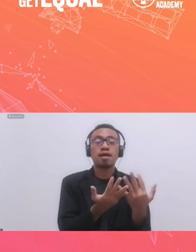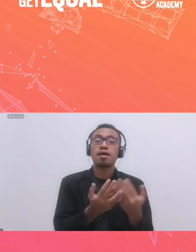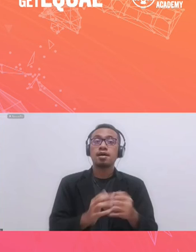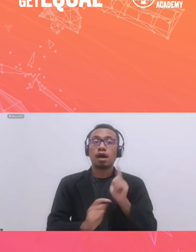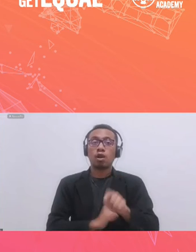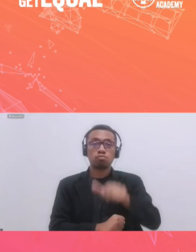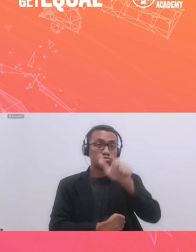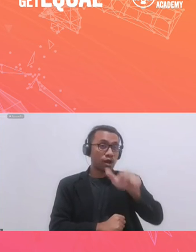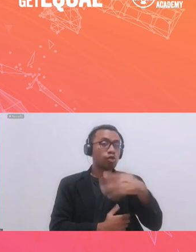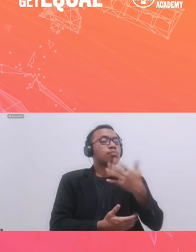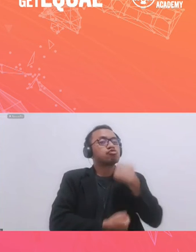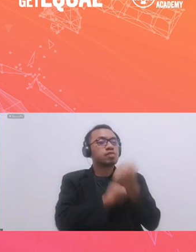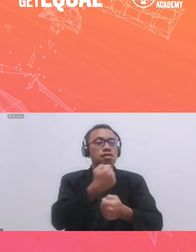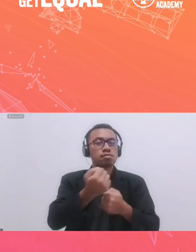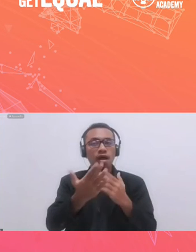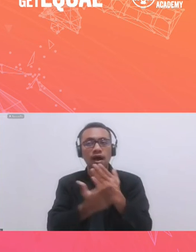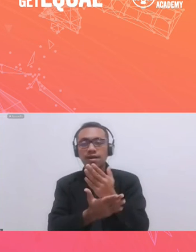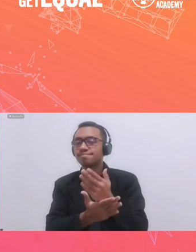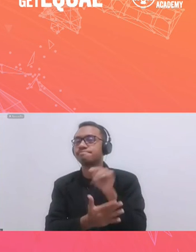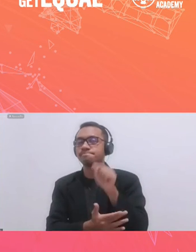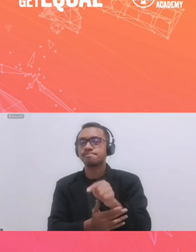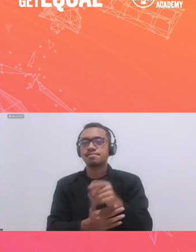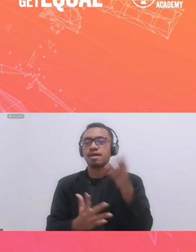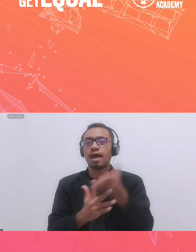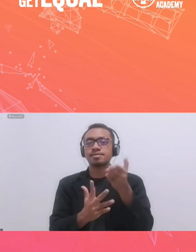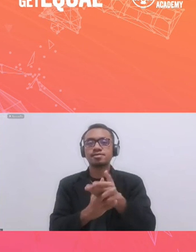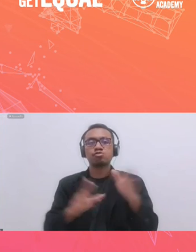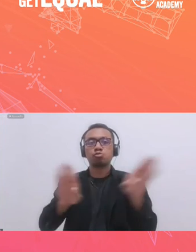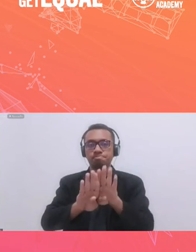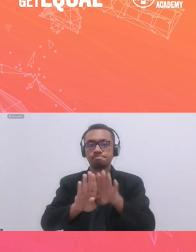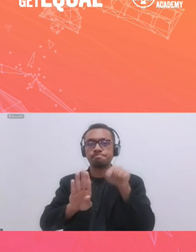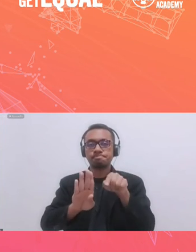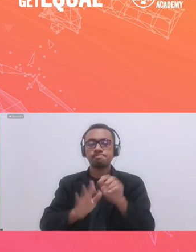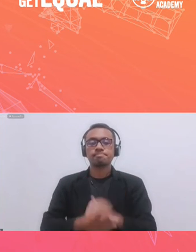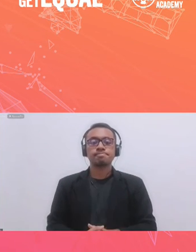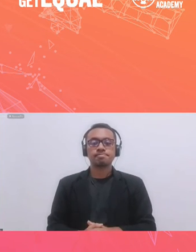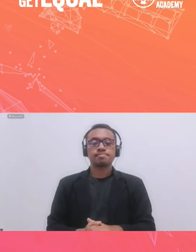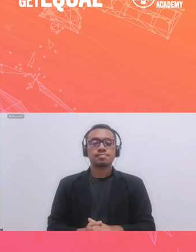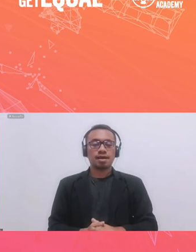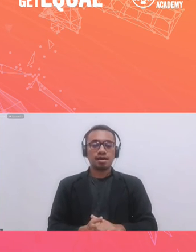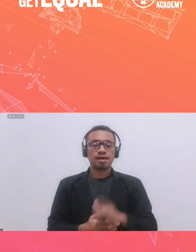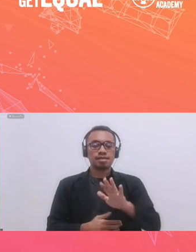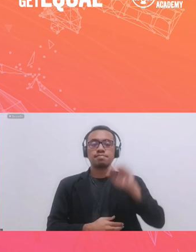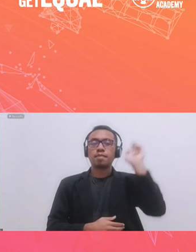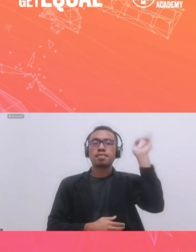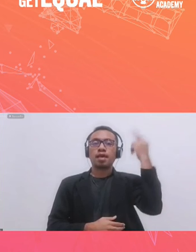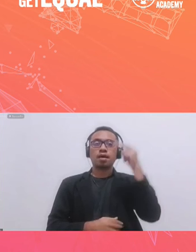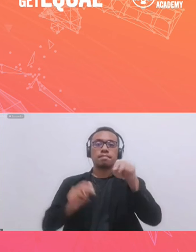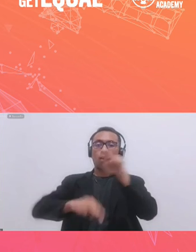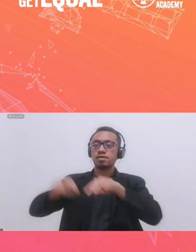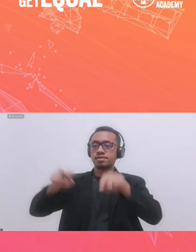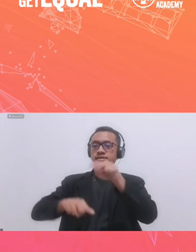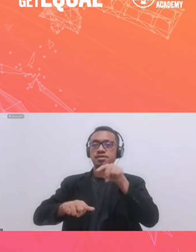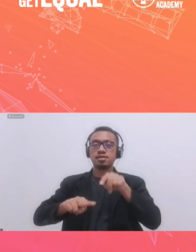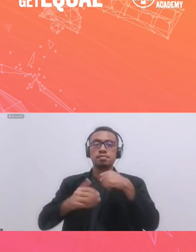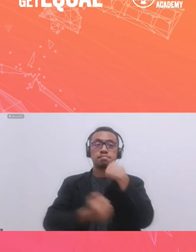dilakukan penutupan akses. Ini cara pengawasan kita di pemerintah, bagaimana kita juga mengawasi si